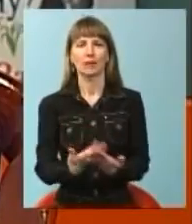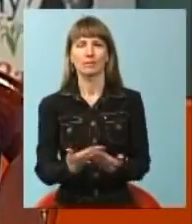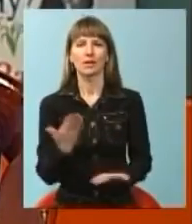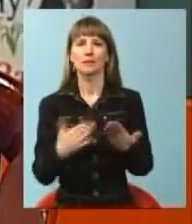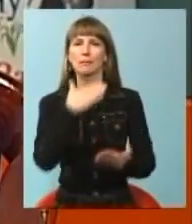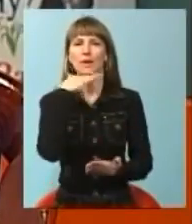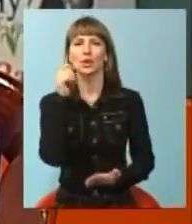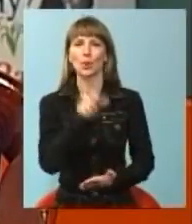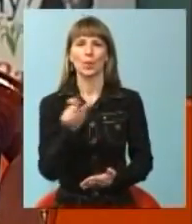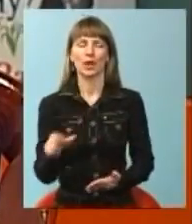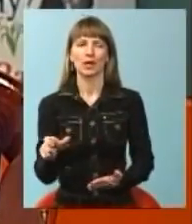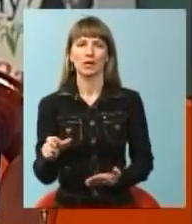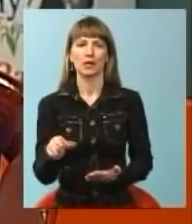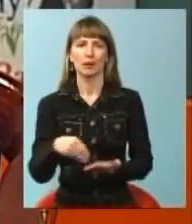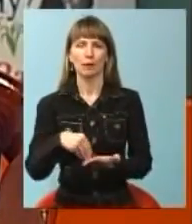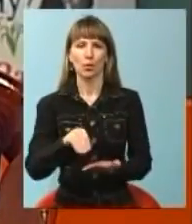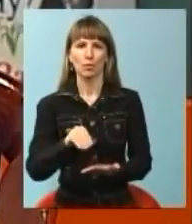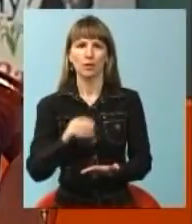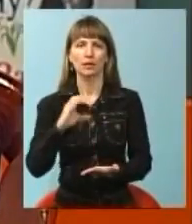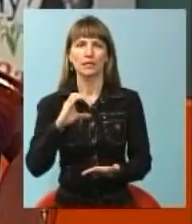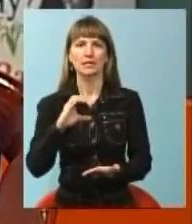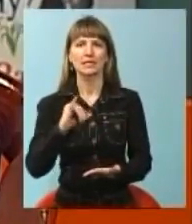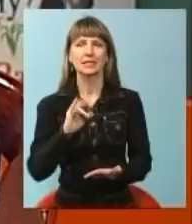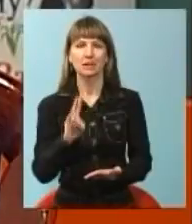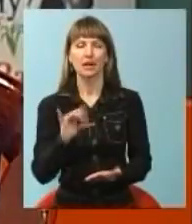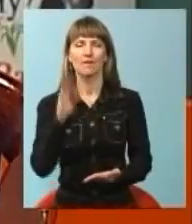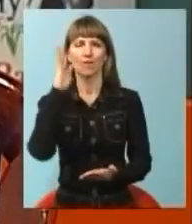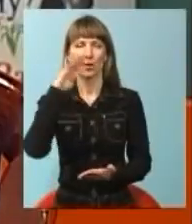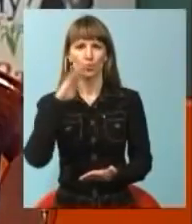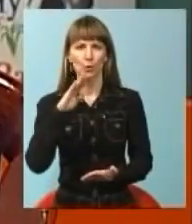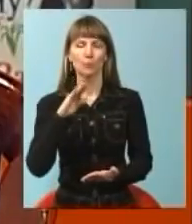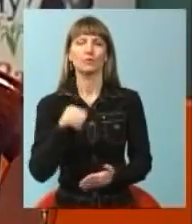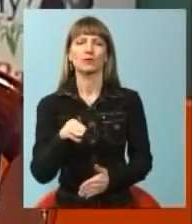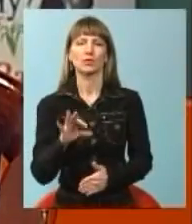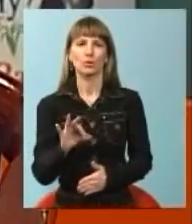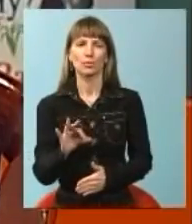якщо багато людей покупають сок та воду,